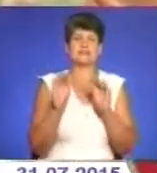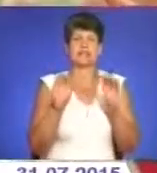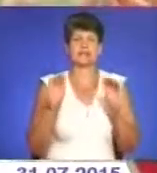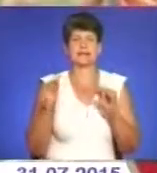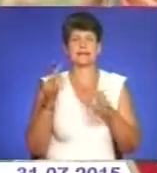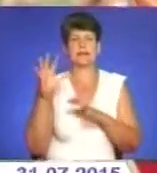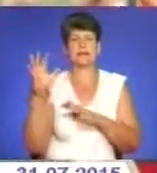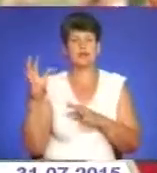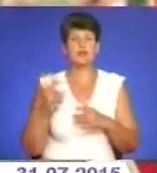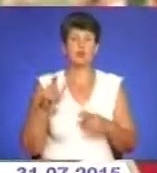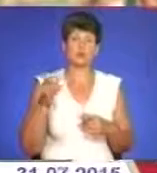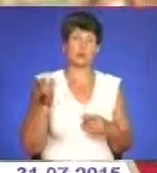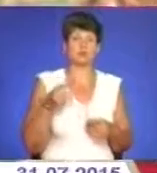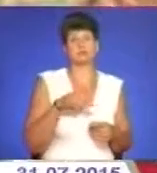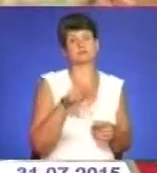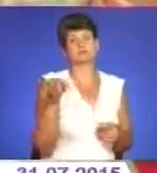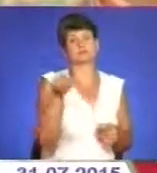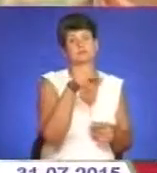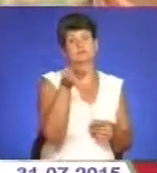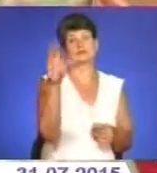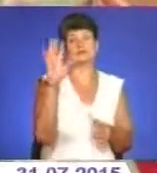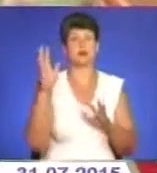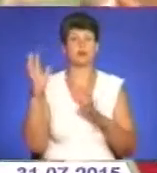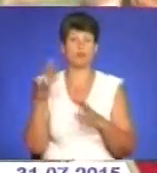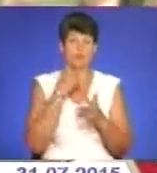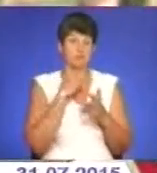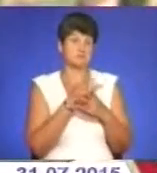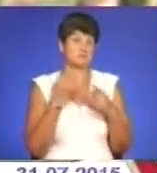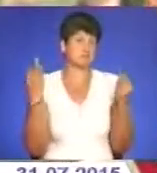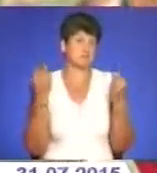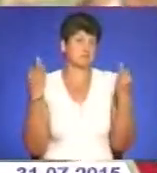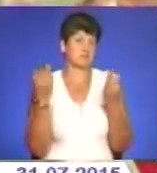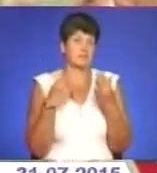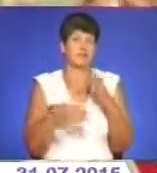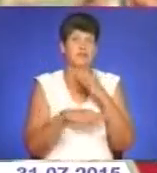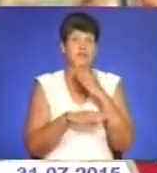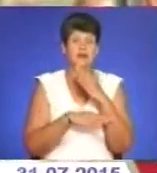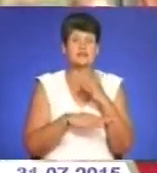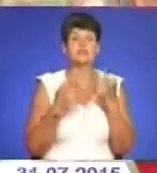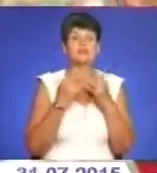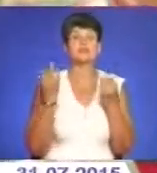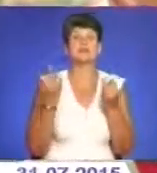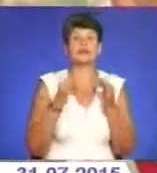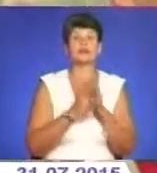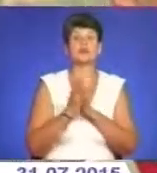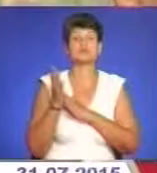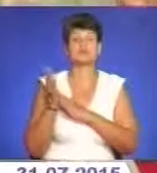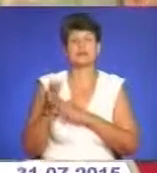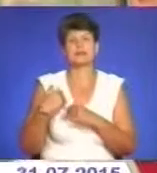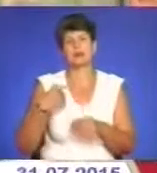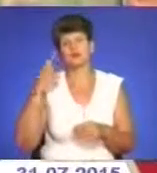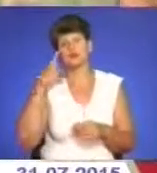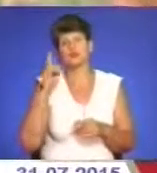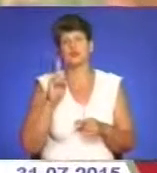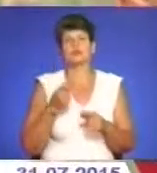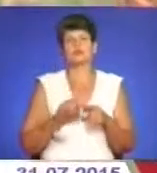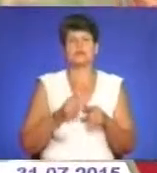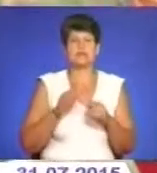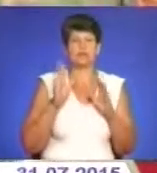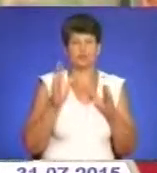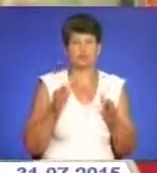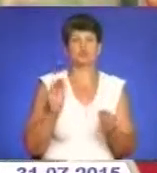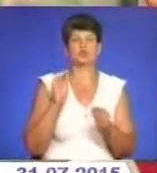і людина, яка буде проходити по цьому парку, побачить, скільки тут цікавих дерев, скільки цікавих рослин. Я думаю, що це буде додаткова інформація і